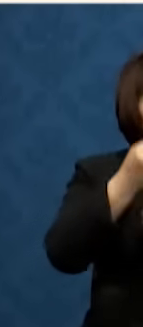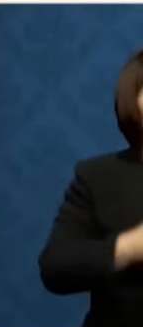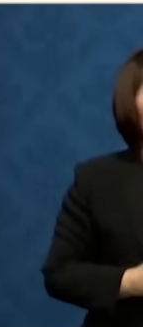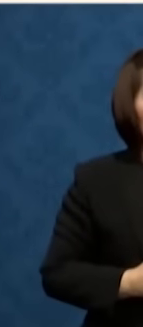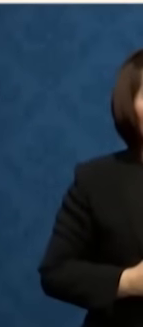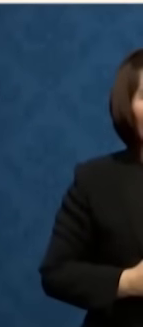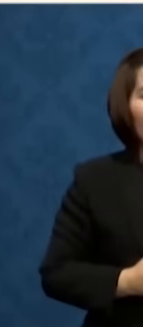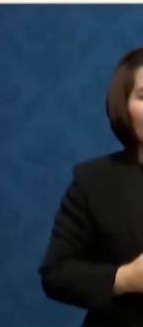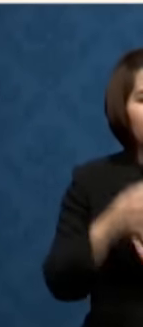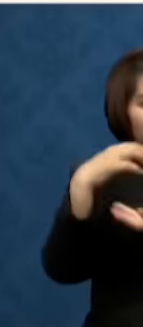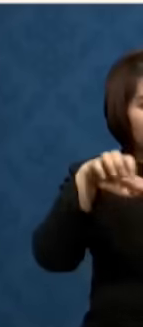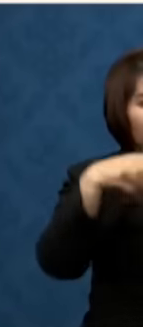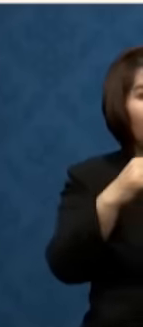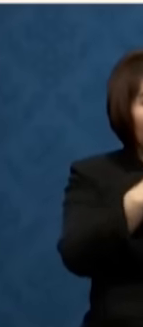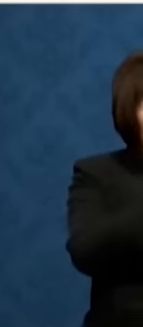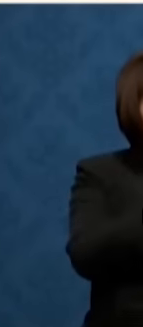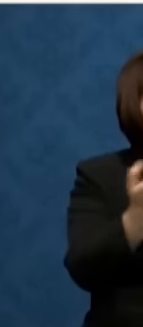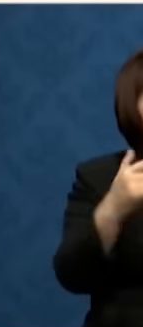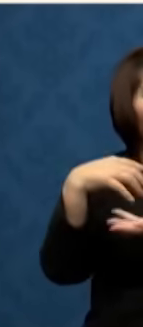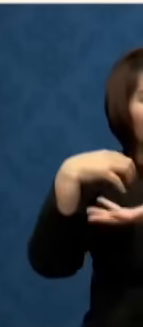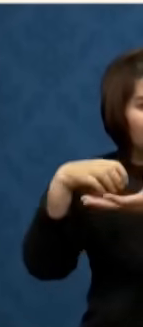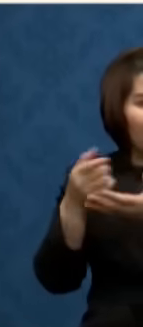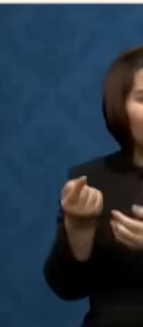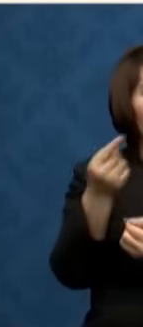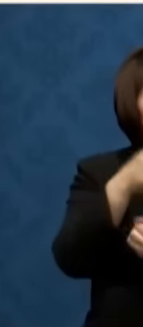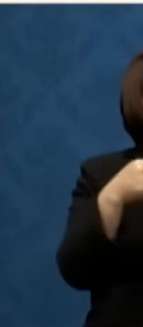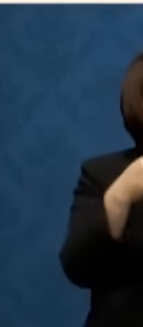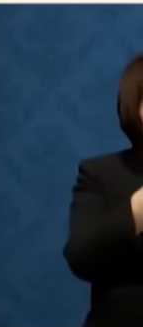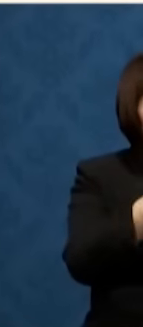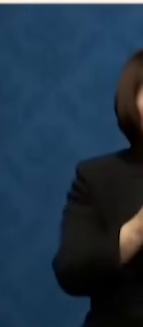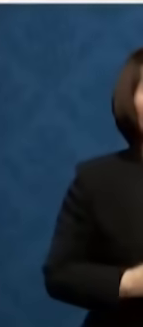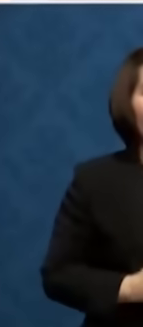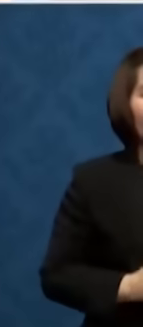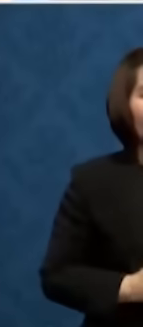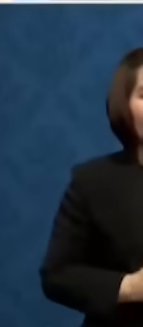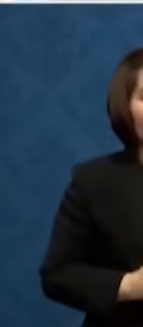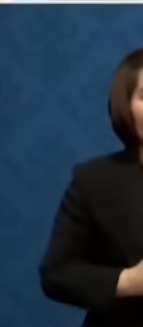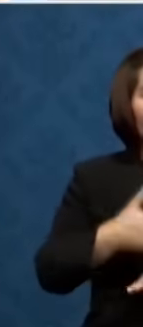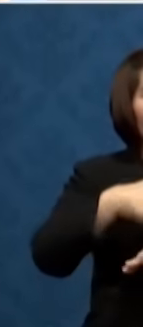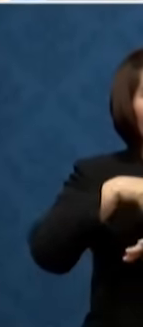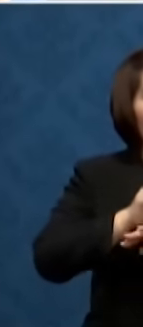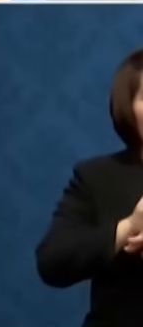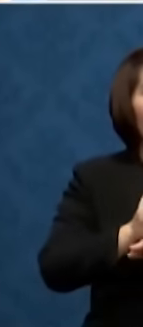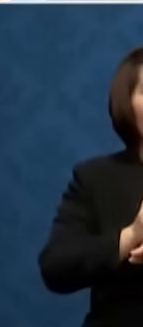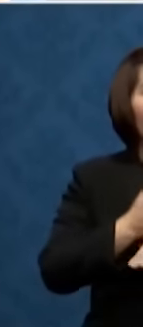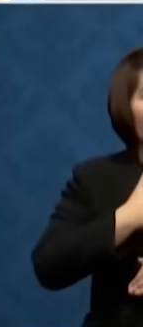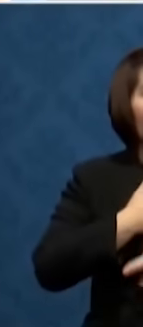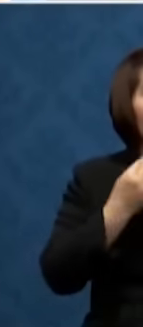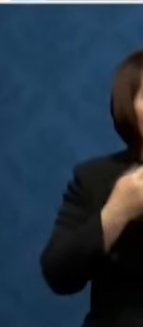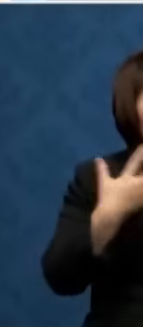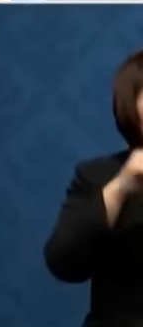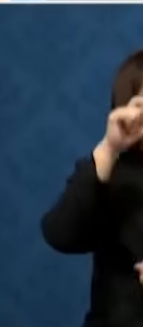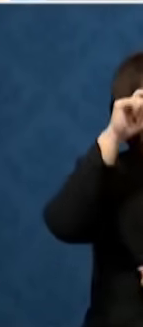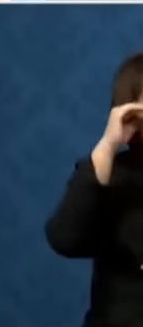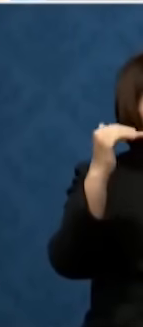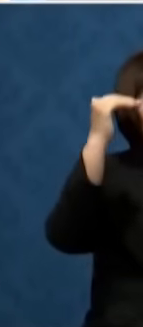ขาประท้วงหน่อยครับแต่แล้วก็ท่านพูดต่อนะครับได้ครับ เรียนท่านประธานที่เคารพกับผมรังสิมันโรมสมาชิกสภาผู้แทนราษ